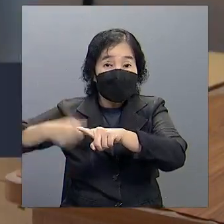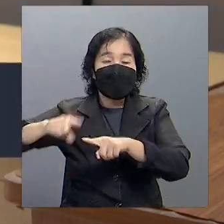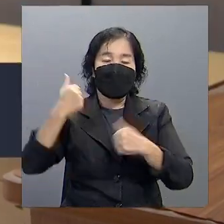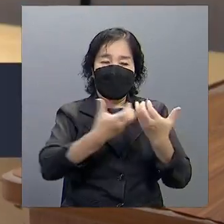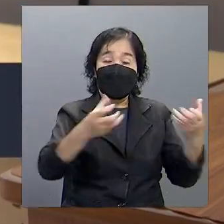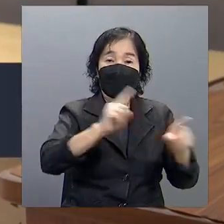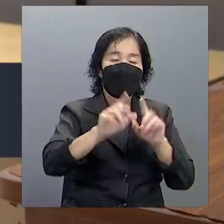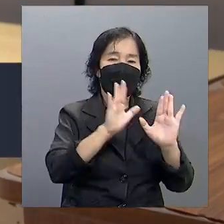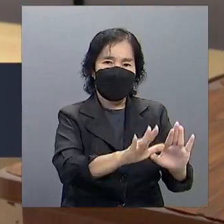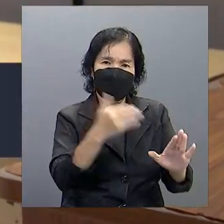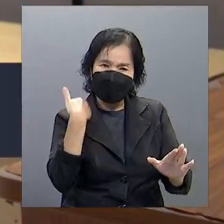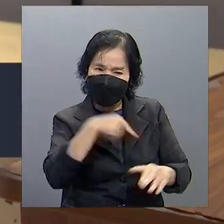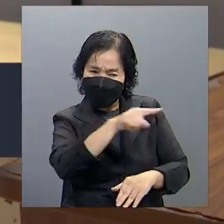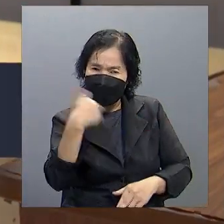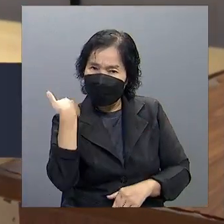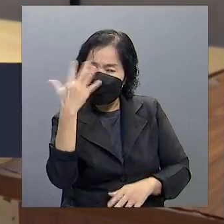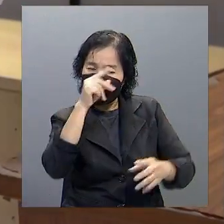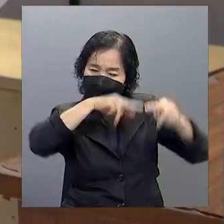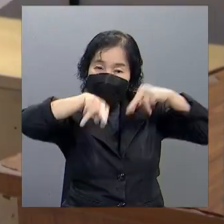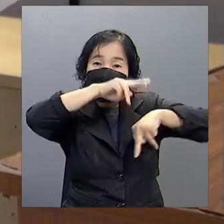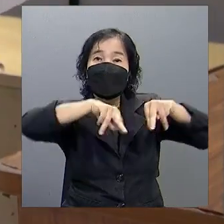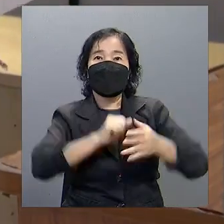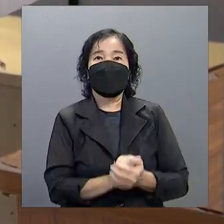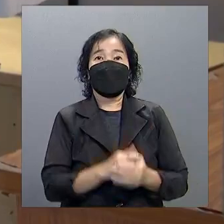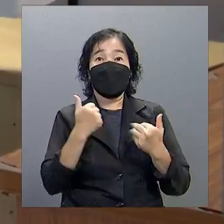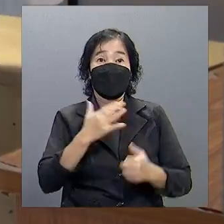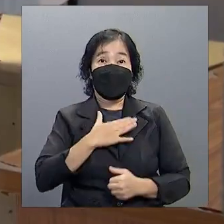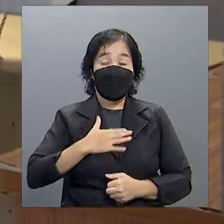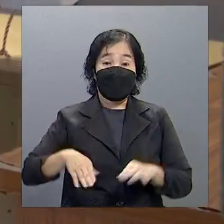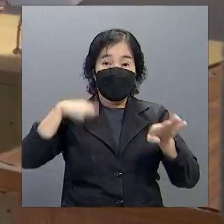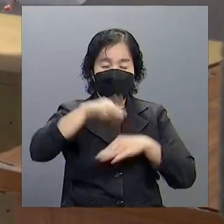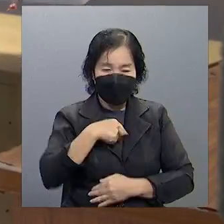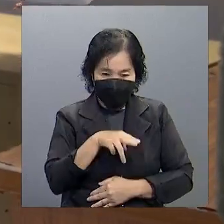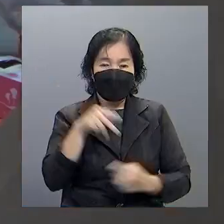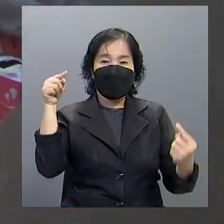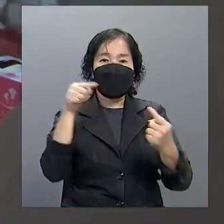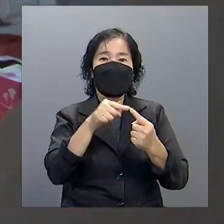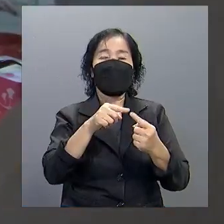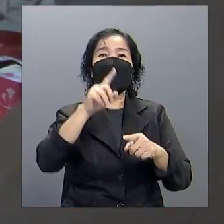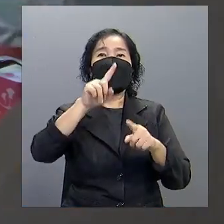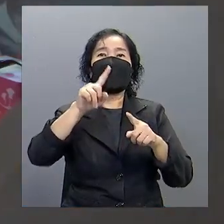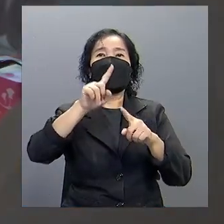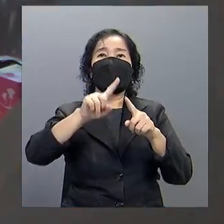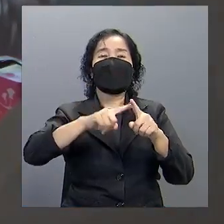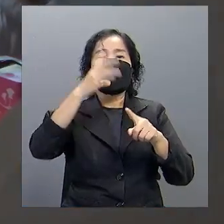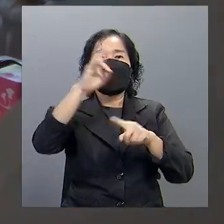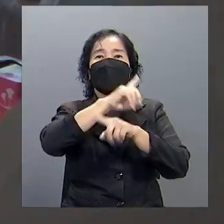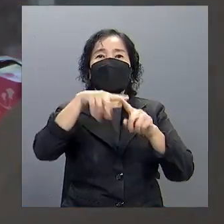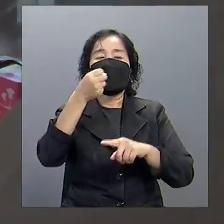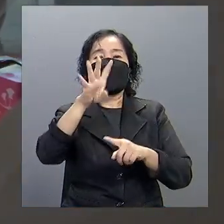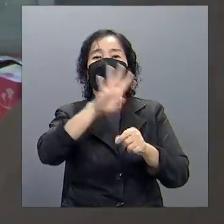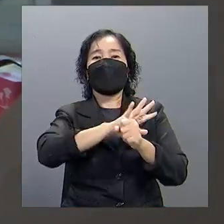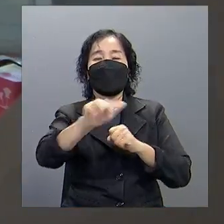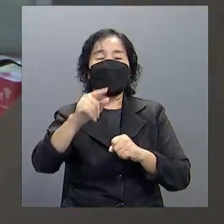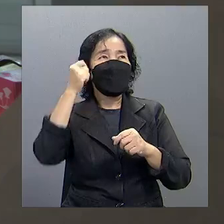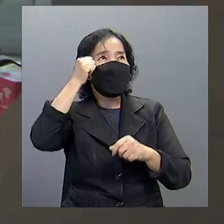งเหลืออยู่หรือไม่และในวันที่เราไปถึงก็ตรงกับวันที่14พอดี ในขั้นตอนนี้